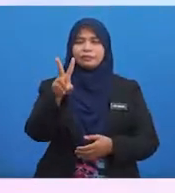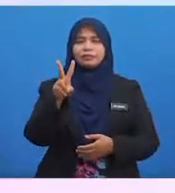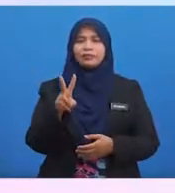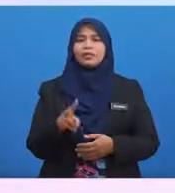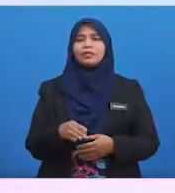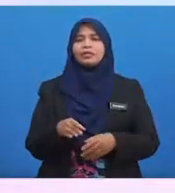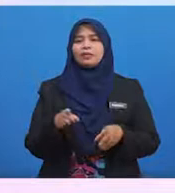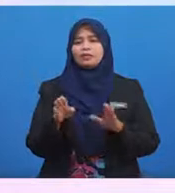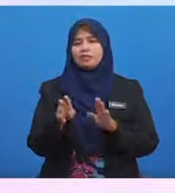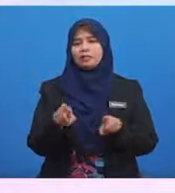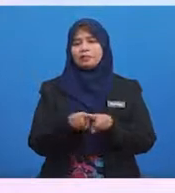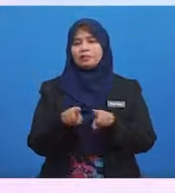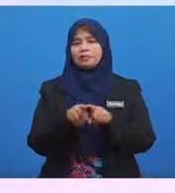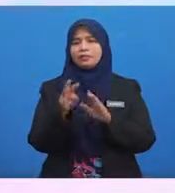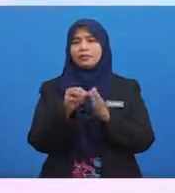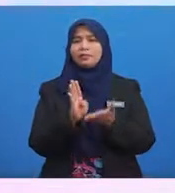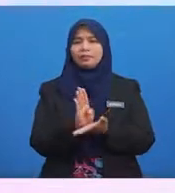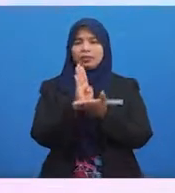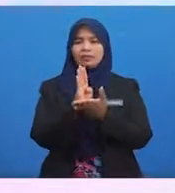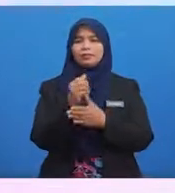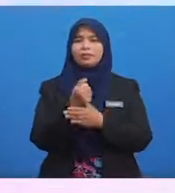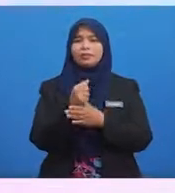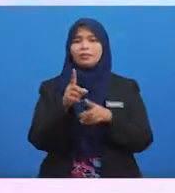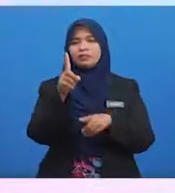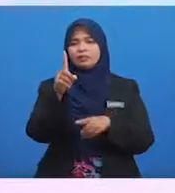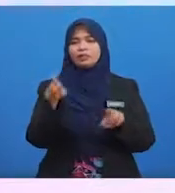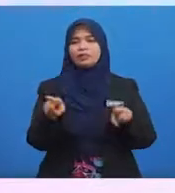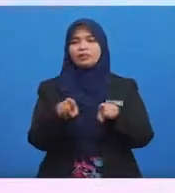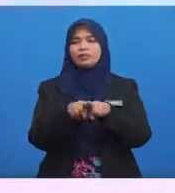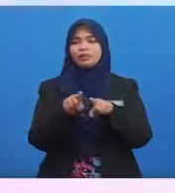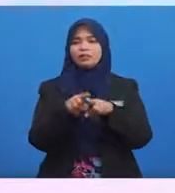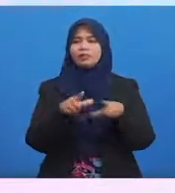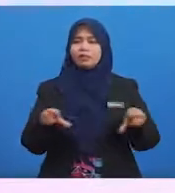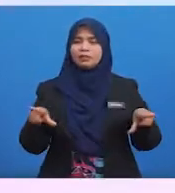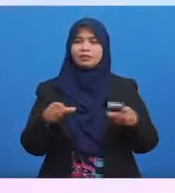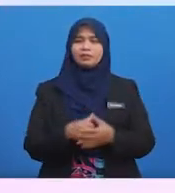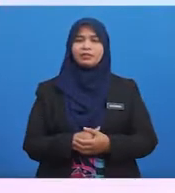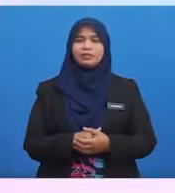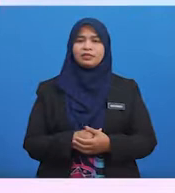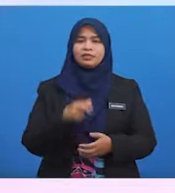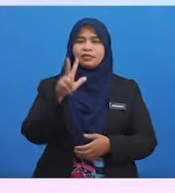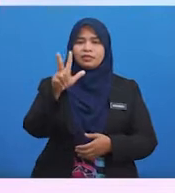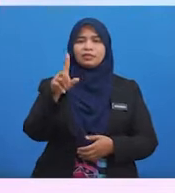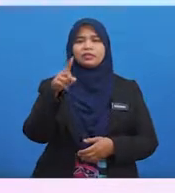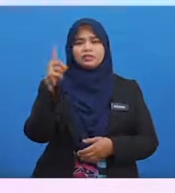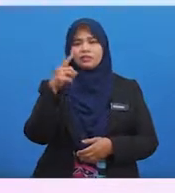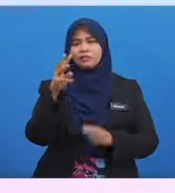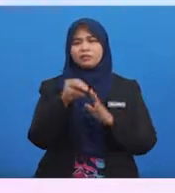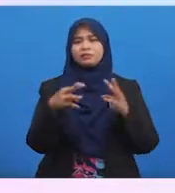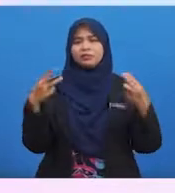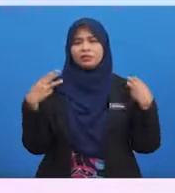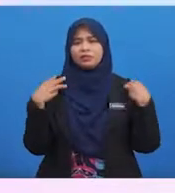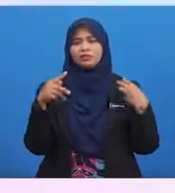saling membantu antara satu sama lain ketiga setiap semut jutkan